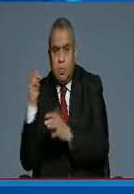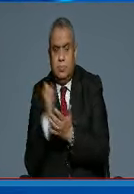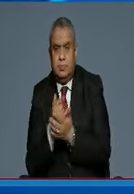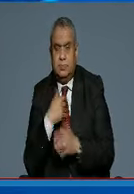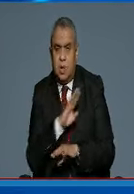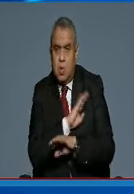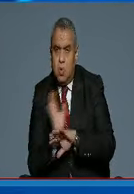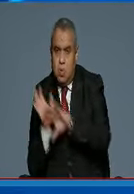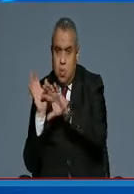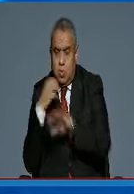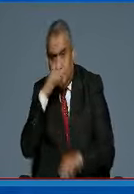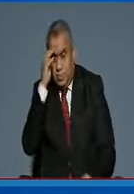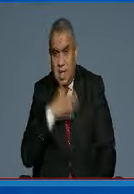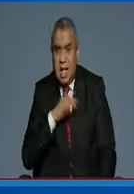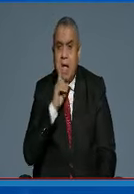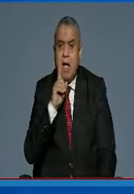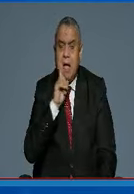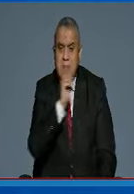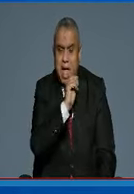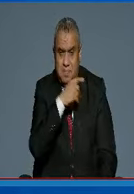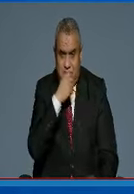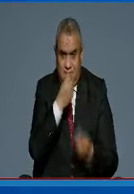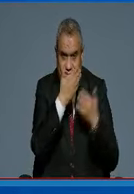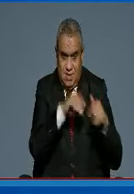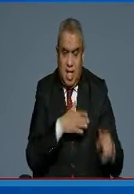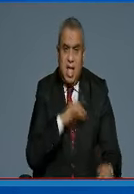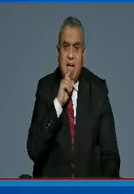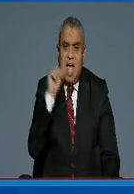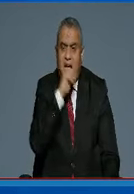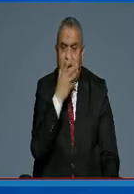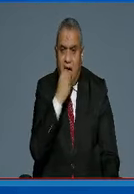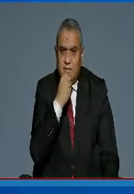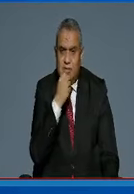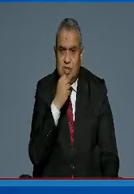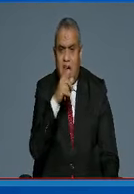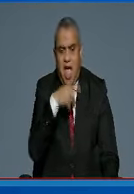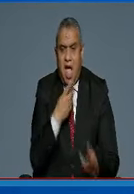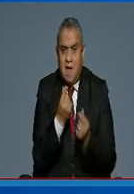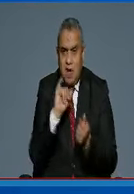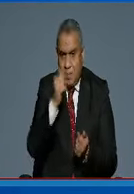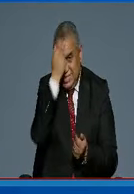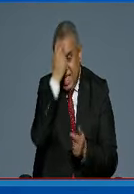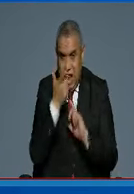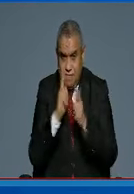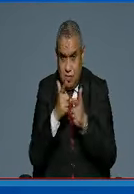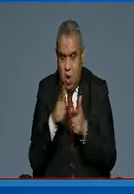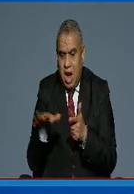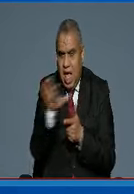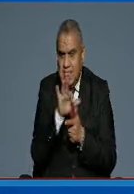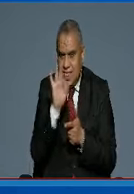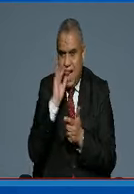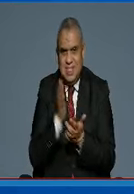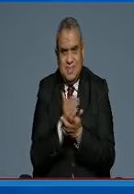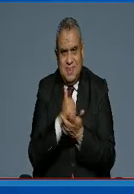عاشور طلبت منه ان يقسم المكافاه مع قفشه فلو هو كريم زياده يقسم مع مع مصطفى شبير كده